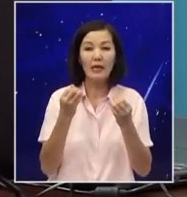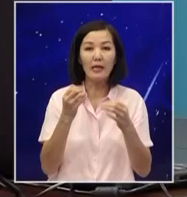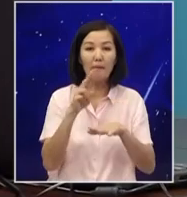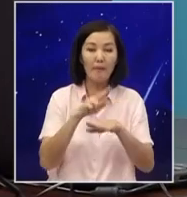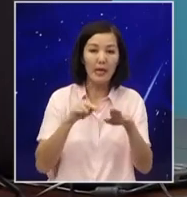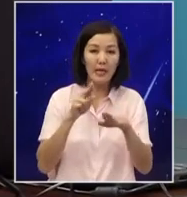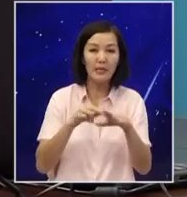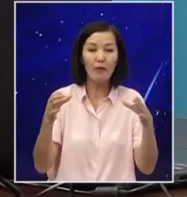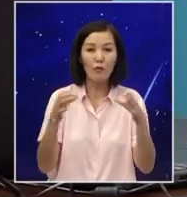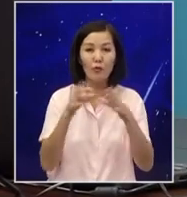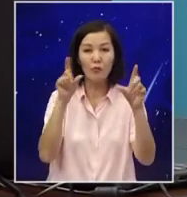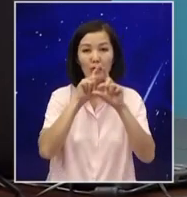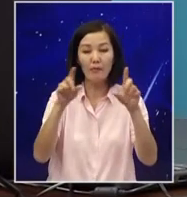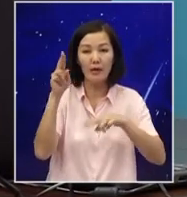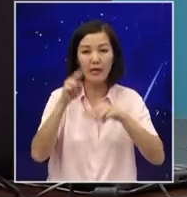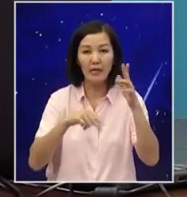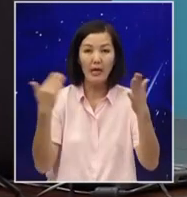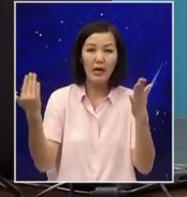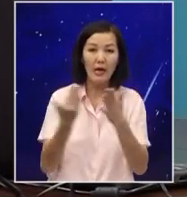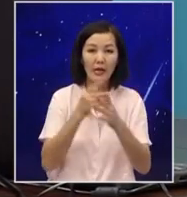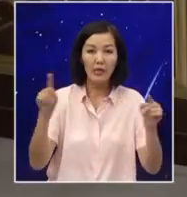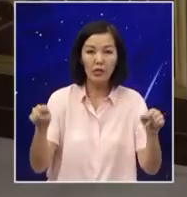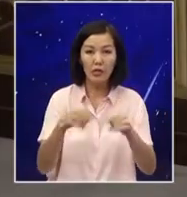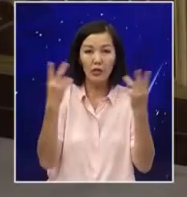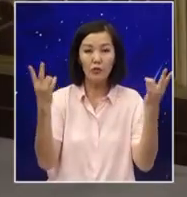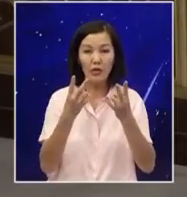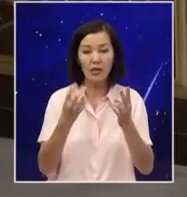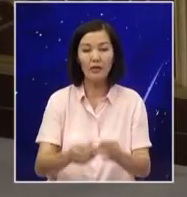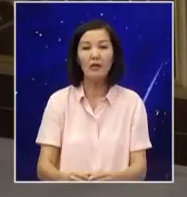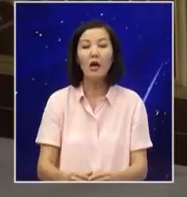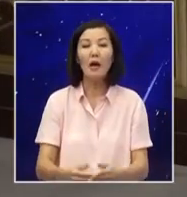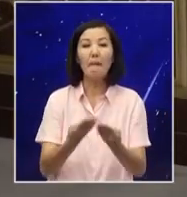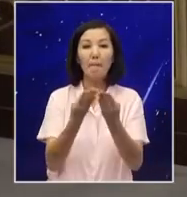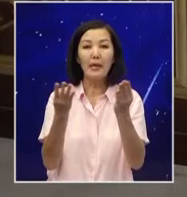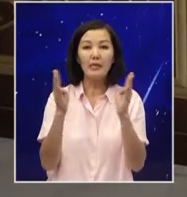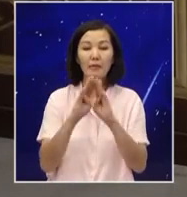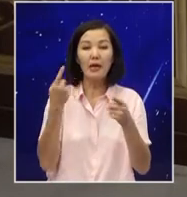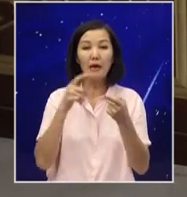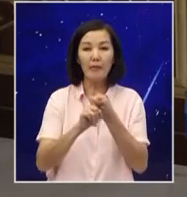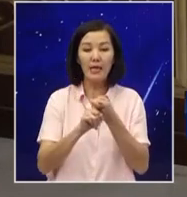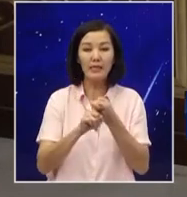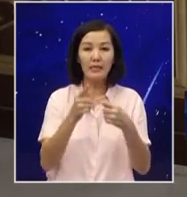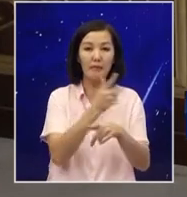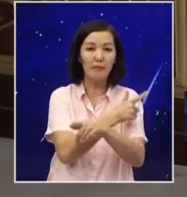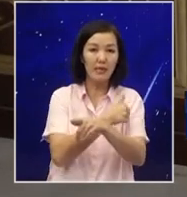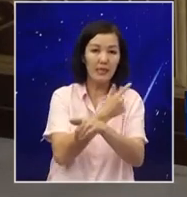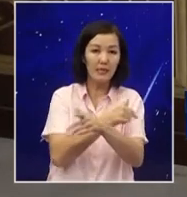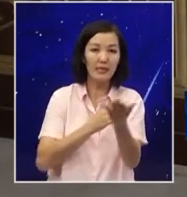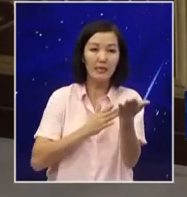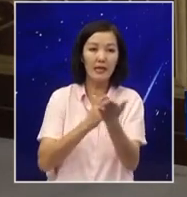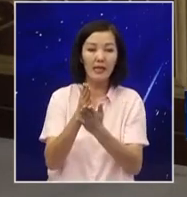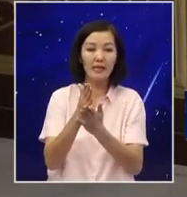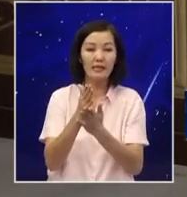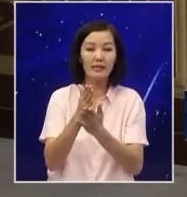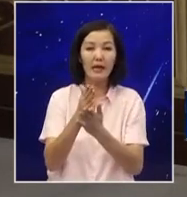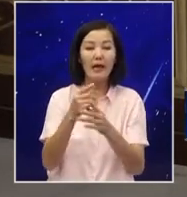полиция бөлімше ғимараттарын салуды қайта жандандыру керек. Пандемияға байланысты болсын, медицина саласында